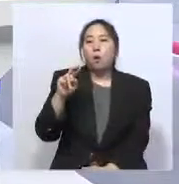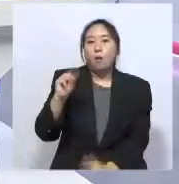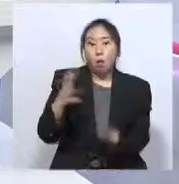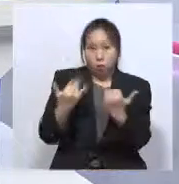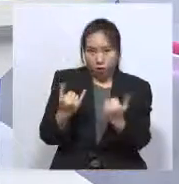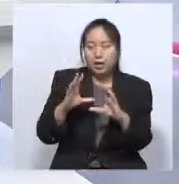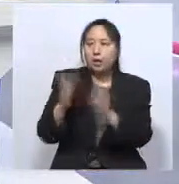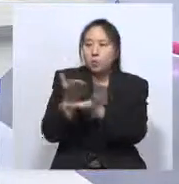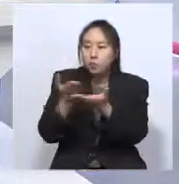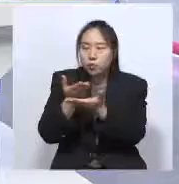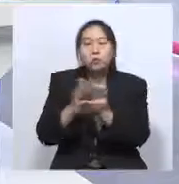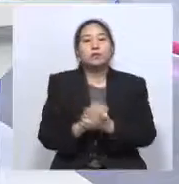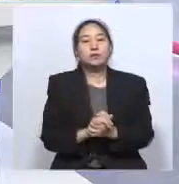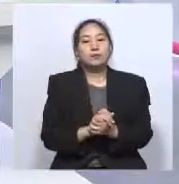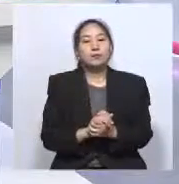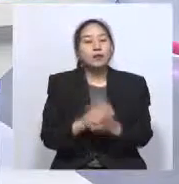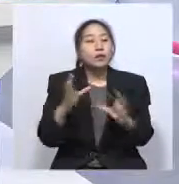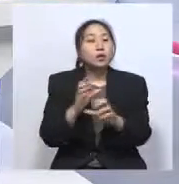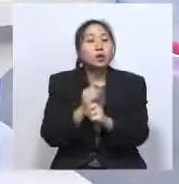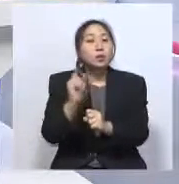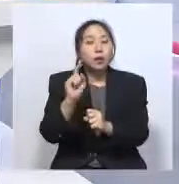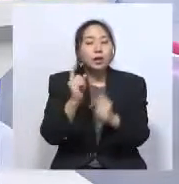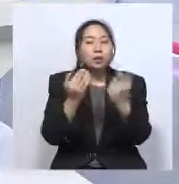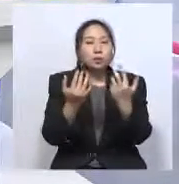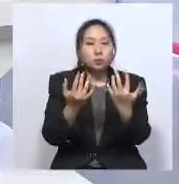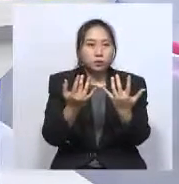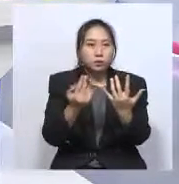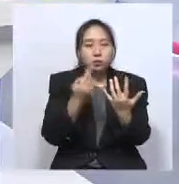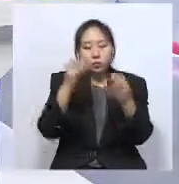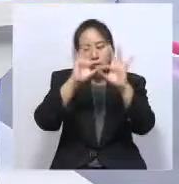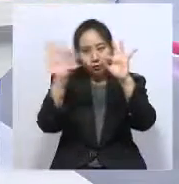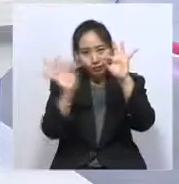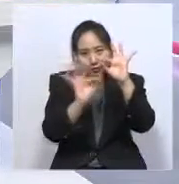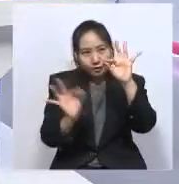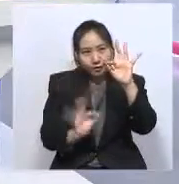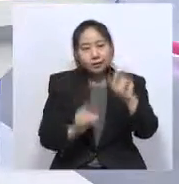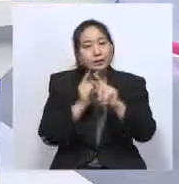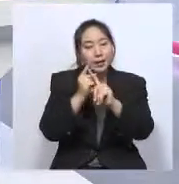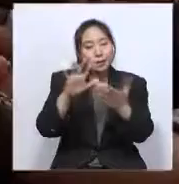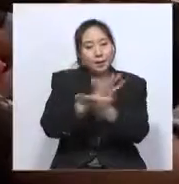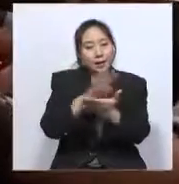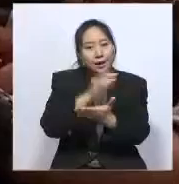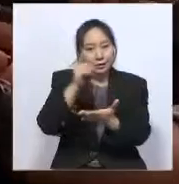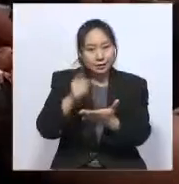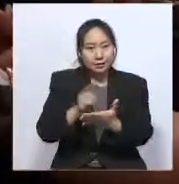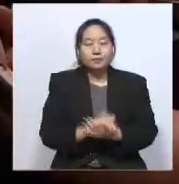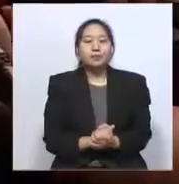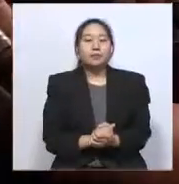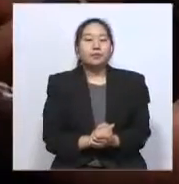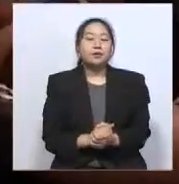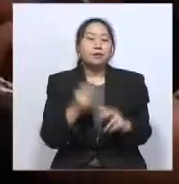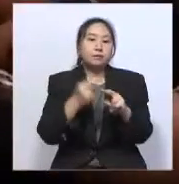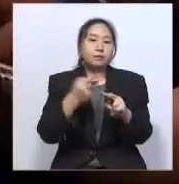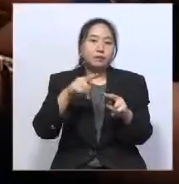รีวันนี้ค่ะซึ่งผลที่ออกมาเนี่ยจะเป็นอย่างไรก็ต้องอยู่กับเนื้อหาและก็ข้อเท็จจริงในเอกสารค่ะทางพลอากาศเอกประ